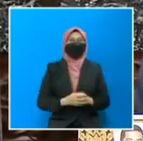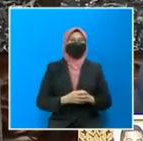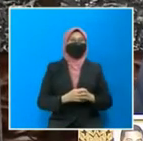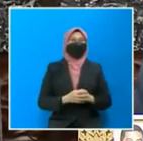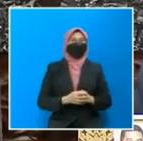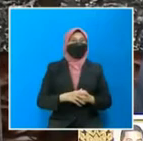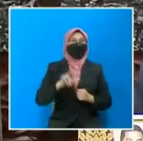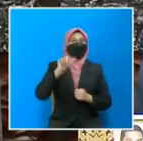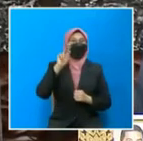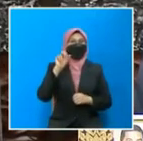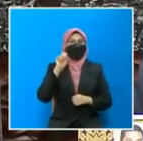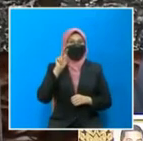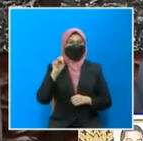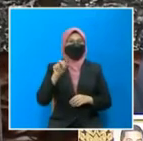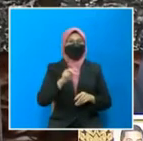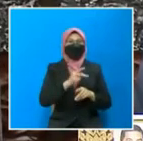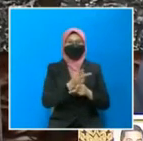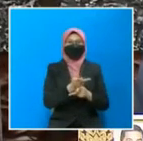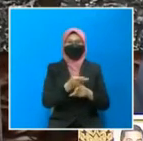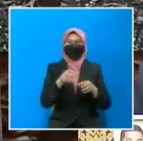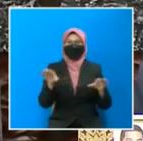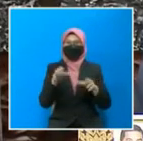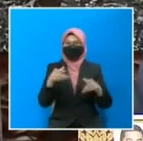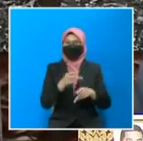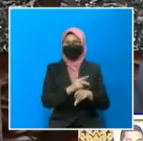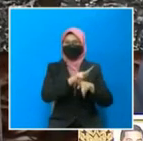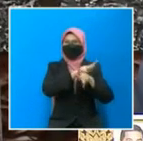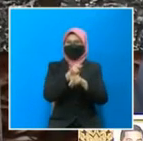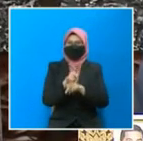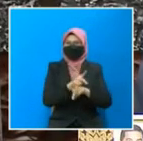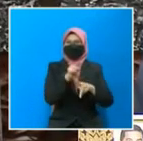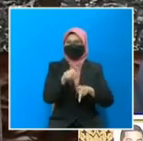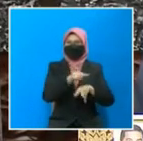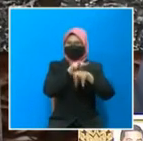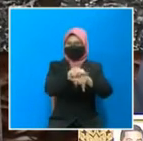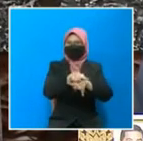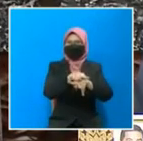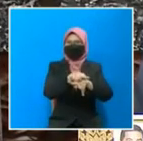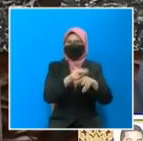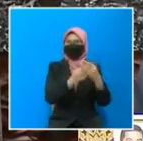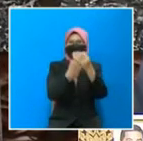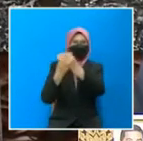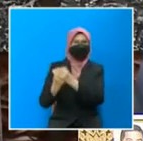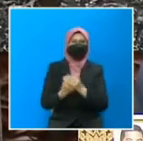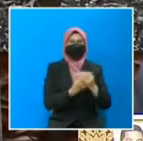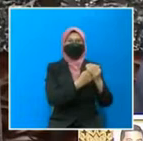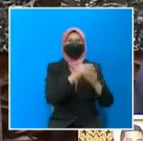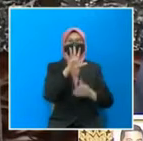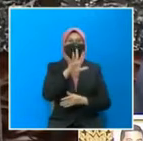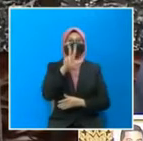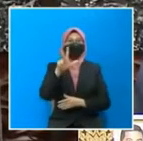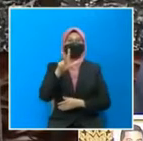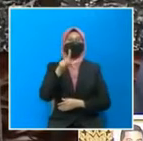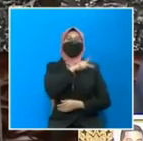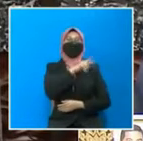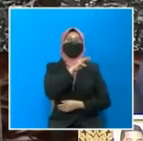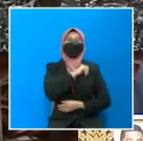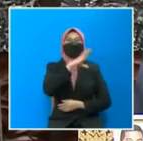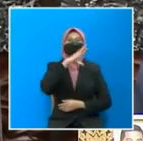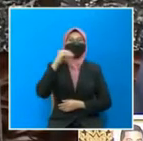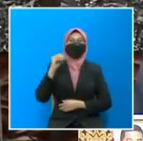Laksana menyegera dan memantau pelaksanaan dengan mewujudkan koordinasi strategik dan bersepadu di antara 53 kementerian dan